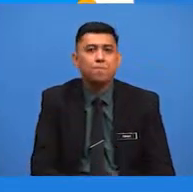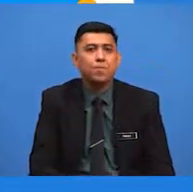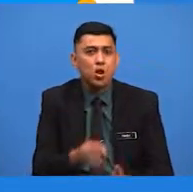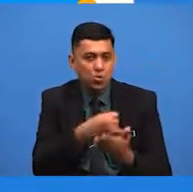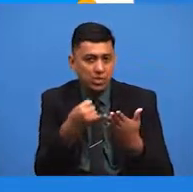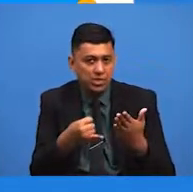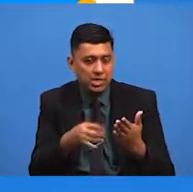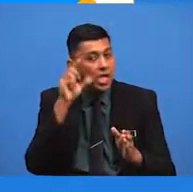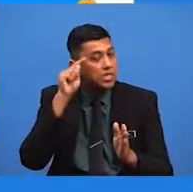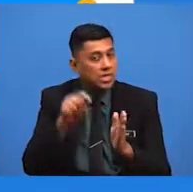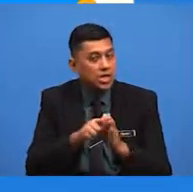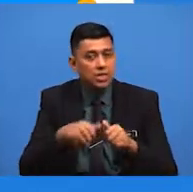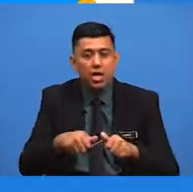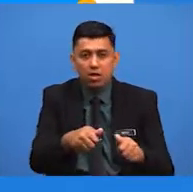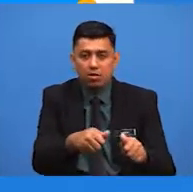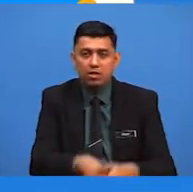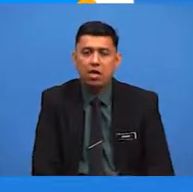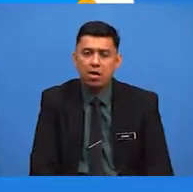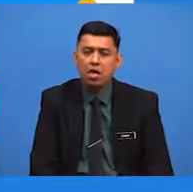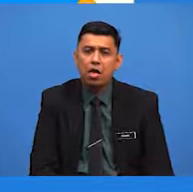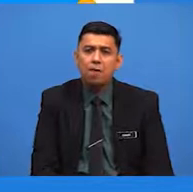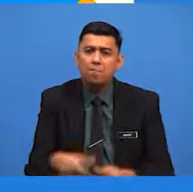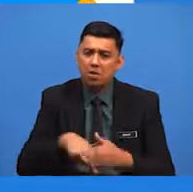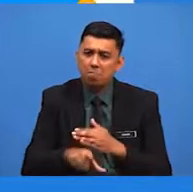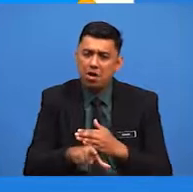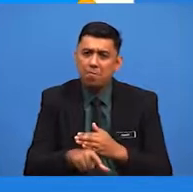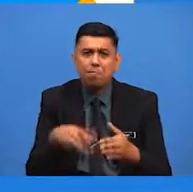penyelesaian masalah yang melibatkan pelbagai pilihan.